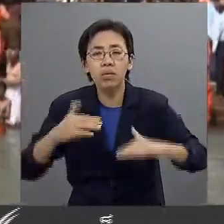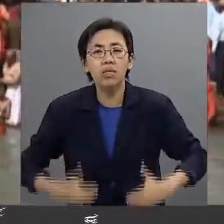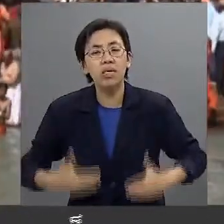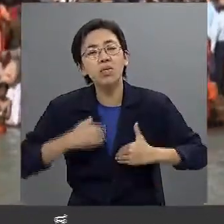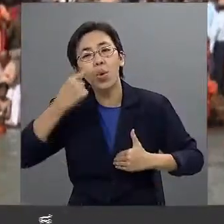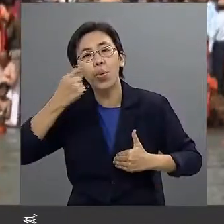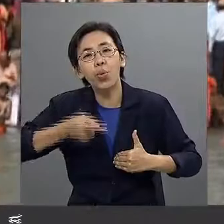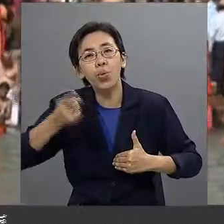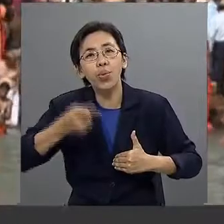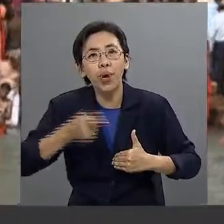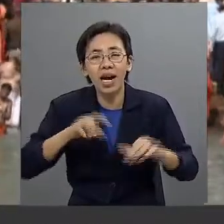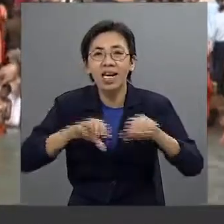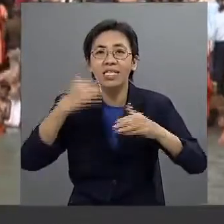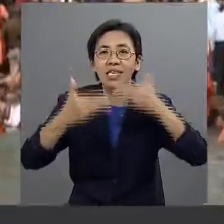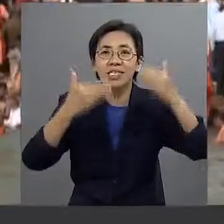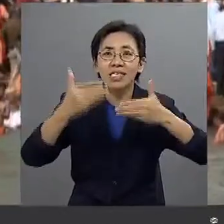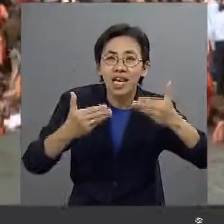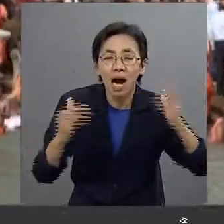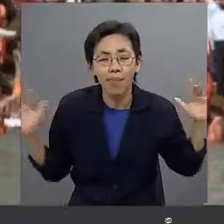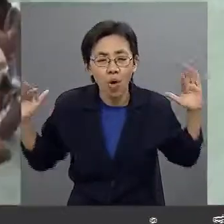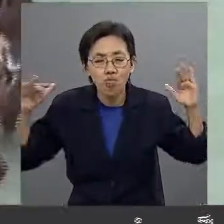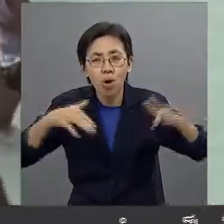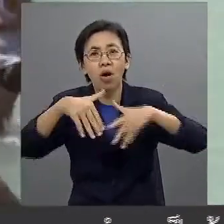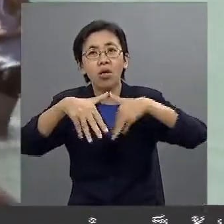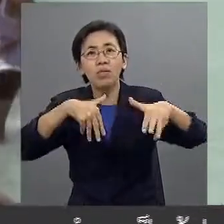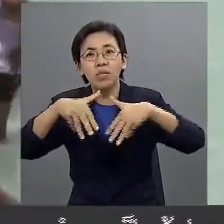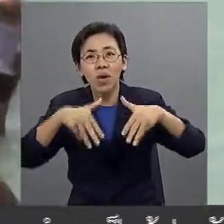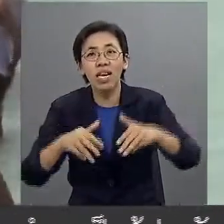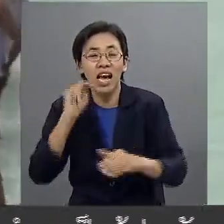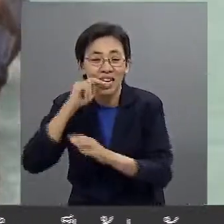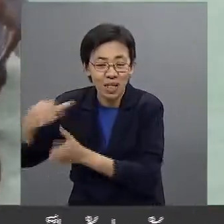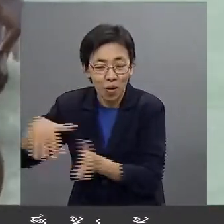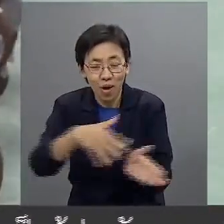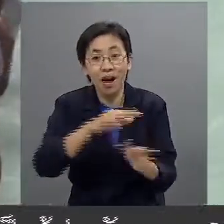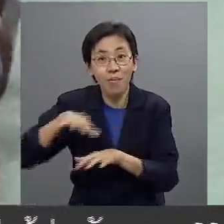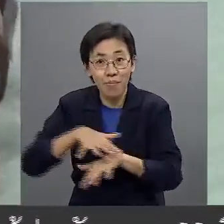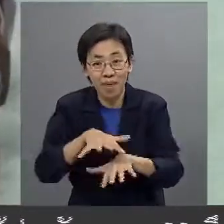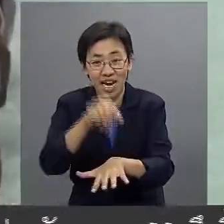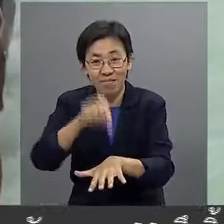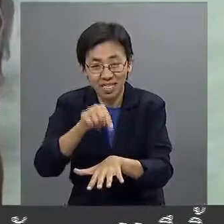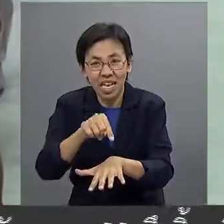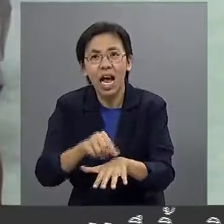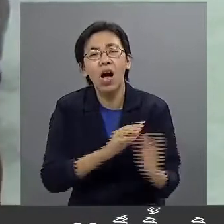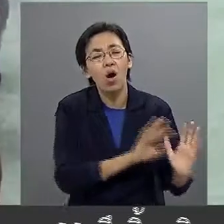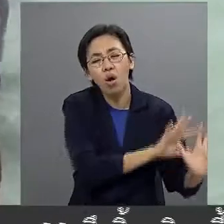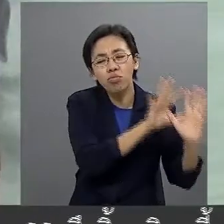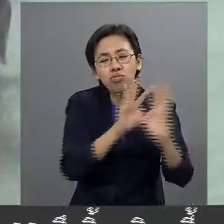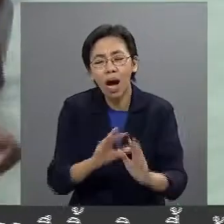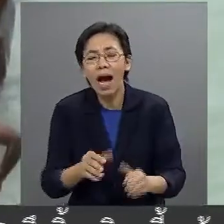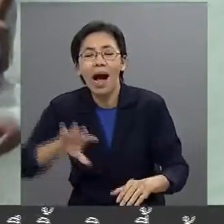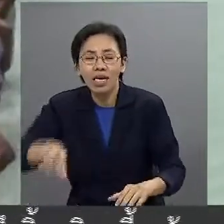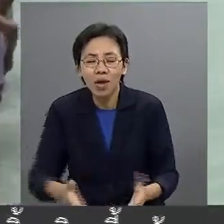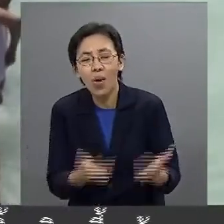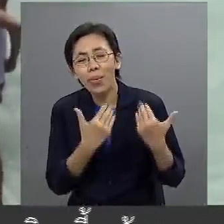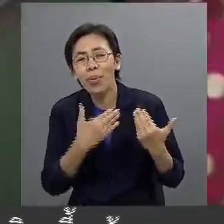จัดงานเทศกาลได้รวมถึงเทศกาลล้างบาปในแม่น้ำคงคาที่รัฐอุตตรารักขันนะคะเป็นงานที่กินเวลานานนับเดือน